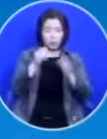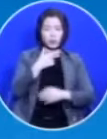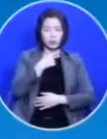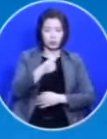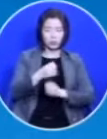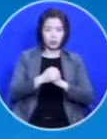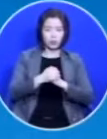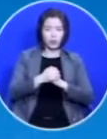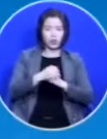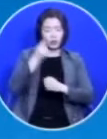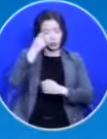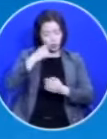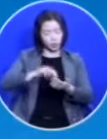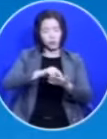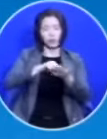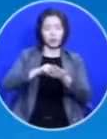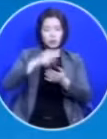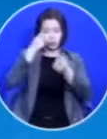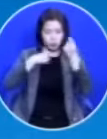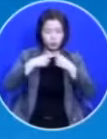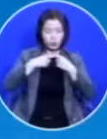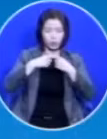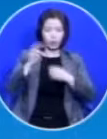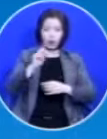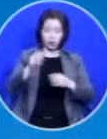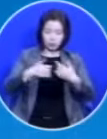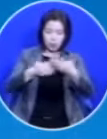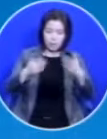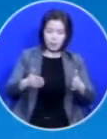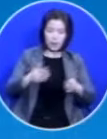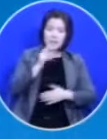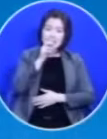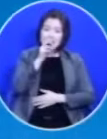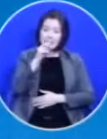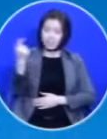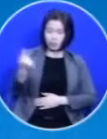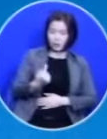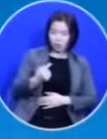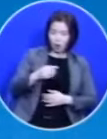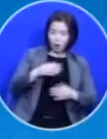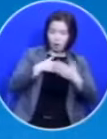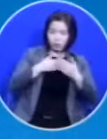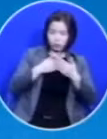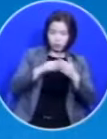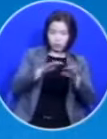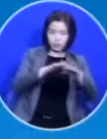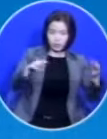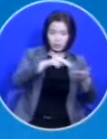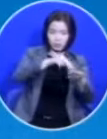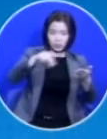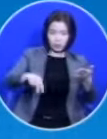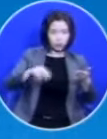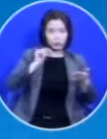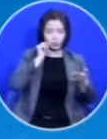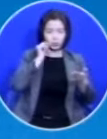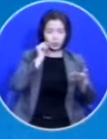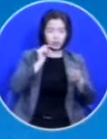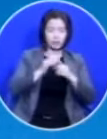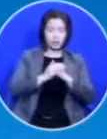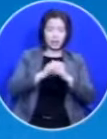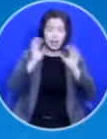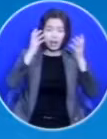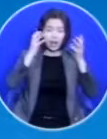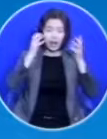울기도 하고 어느 날은 방에 생쥐가 들어왔는데 무서워서 침대에서 내려오지도 못하고